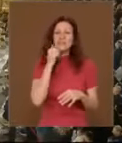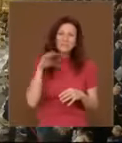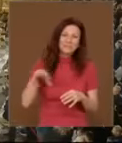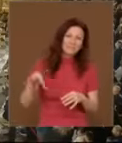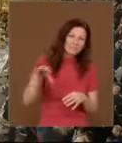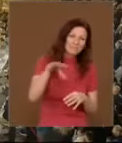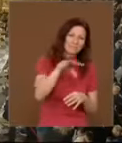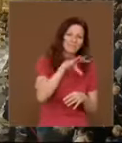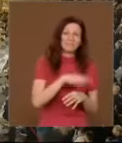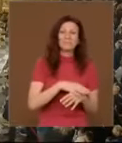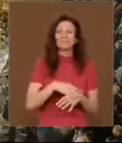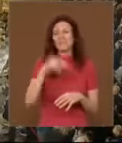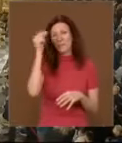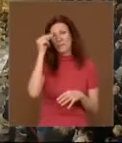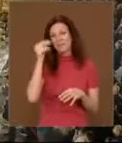църква.